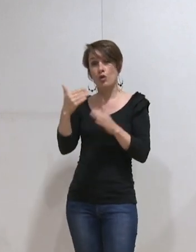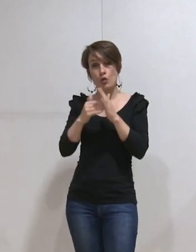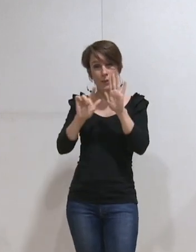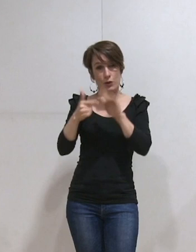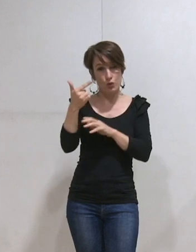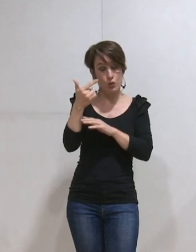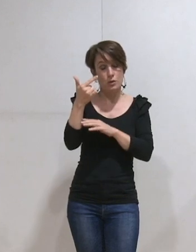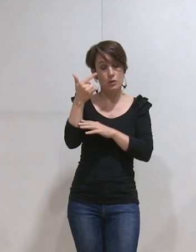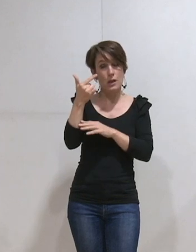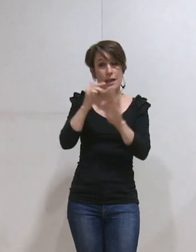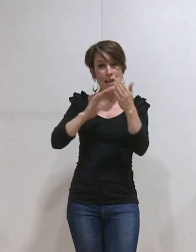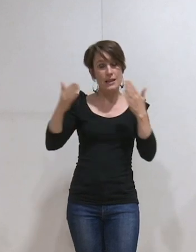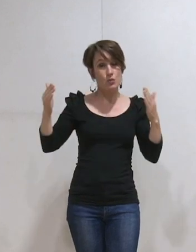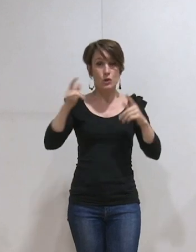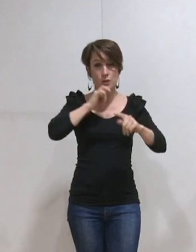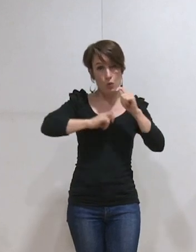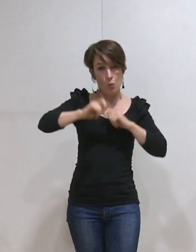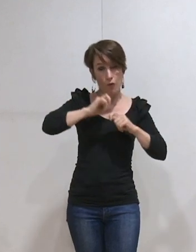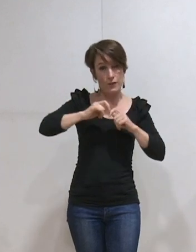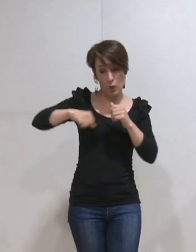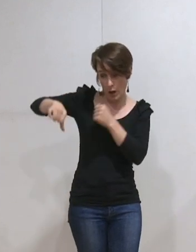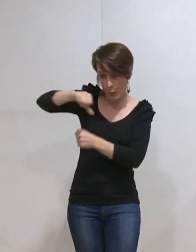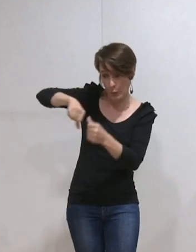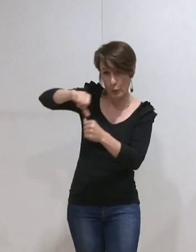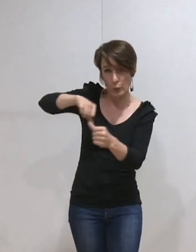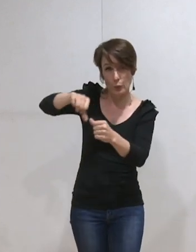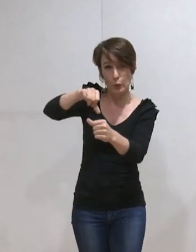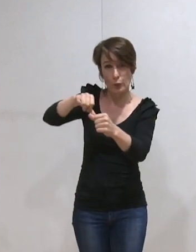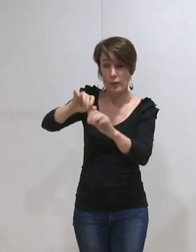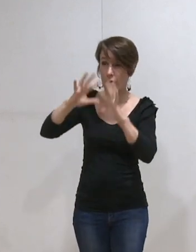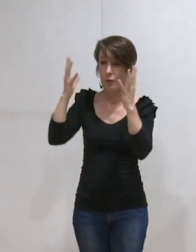ont suscité 186000